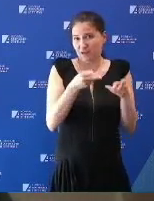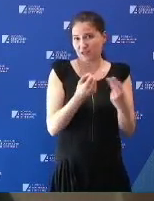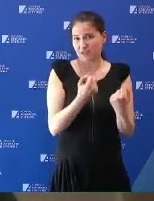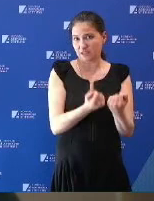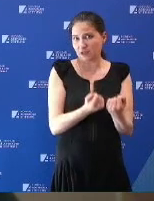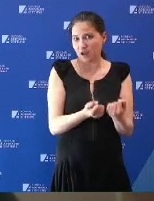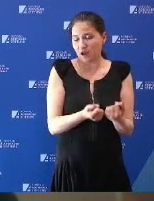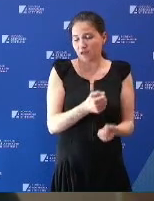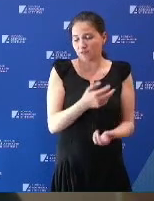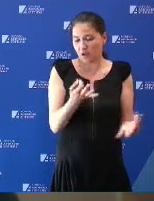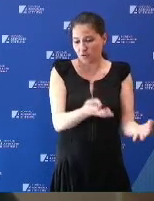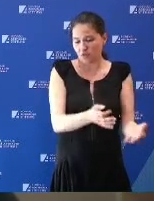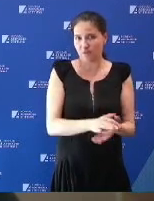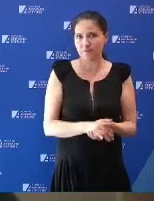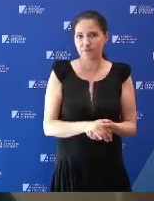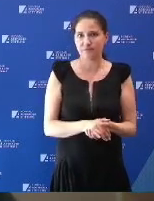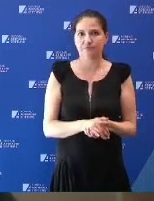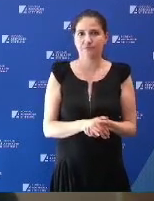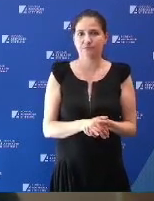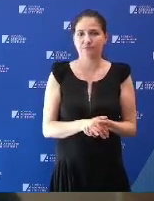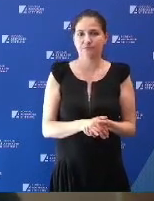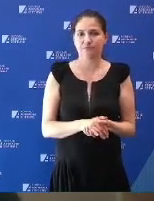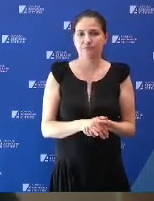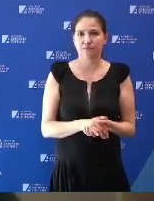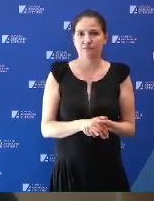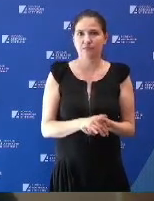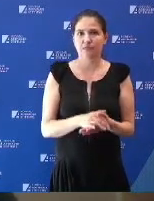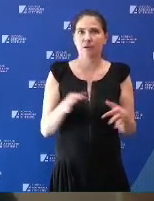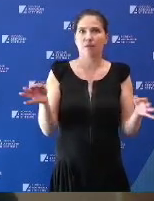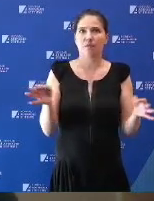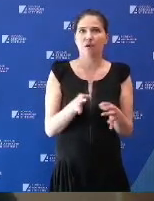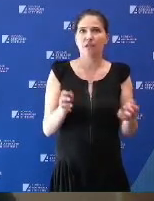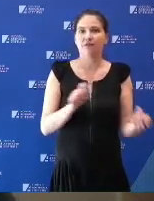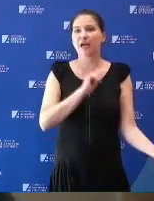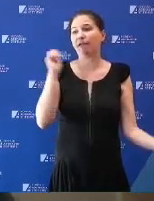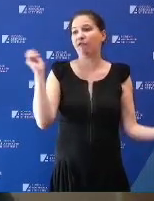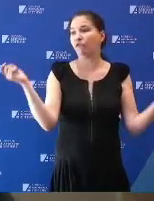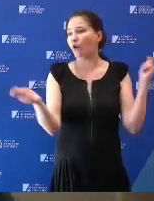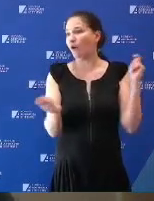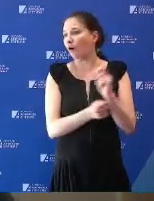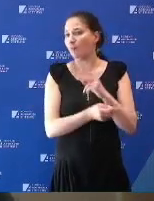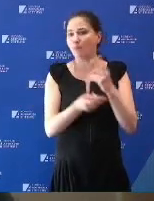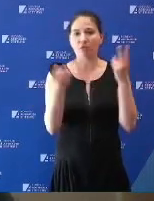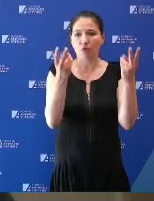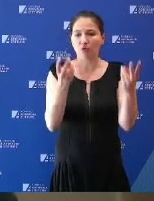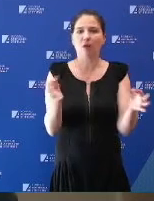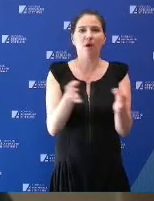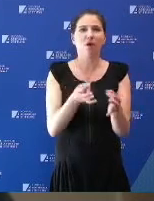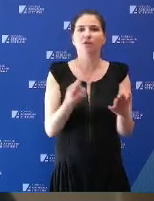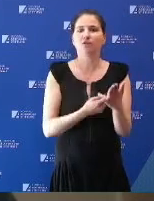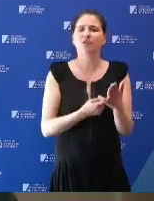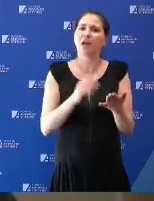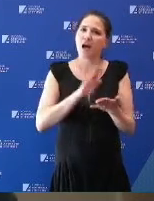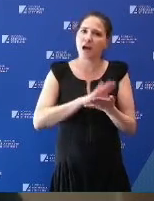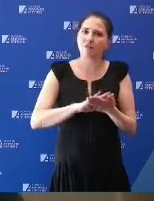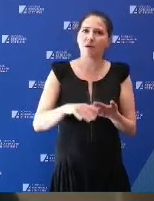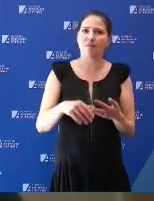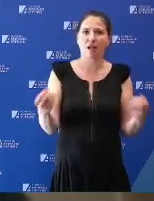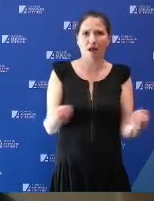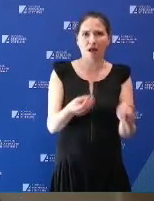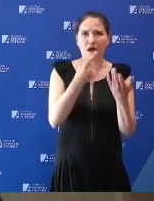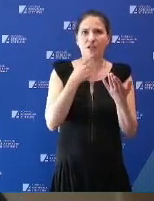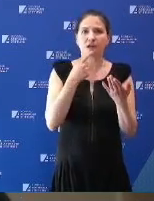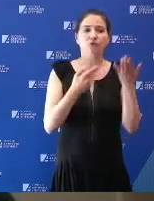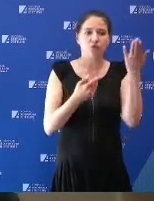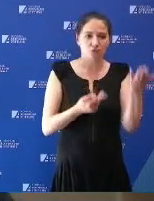durchsetzen zu können. Da müssen wir nicht mal eine große Reform der DSGVO fordern, sondern einfach nur mal klar sagen, okay, das geht